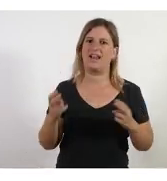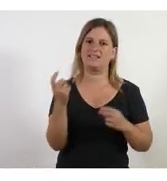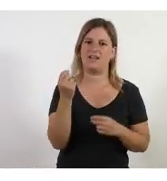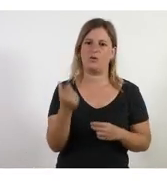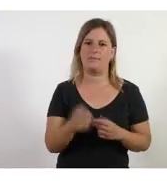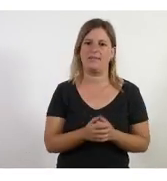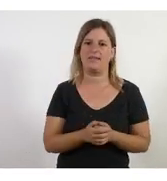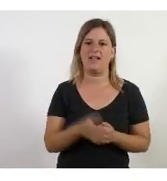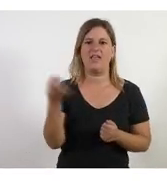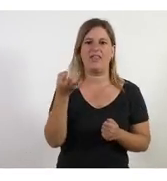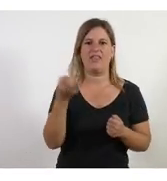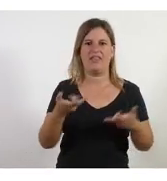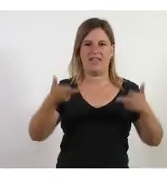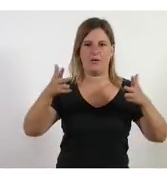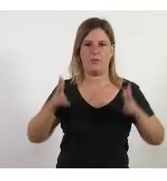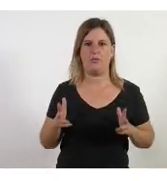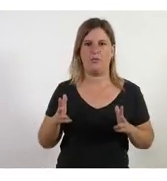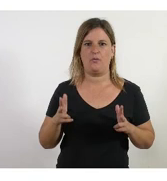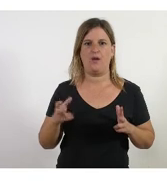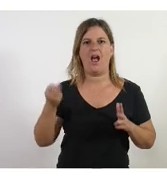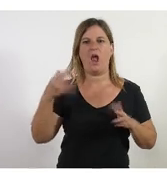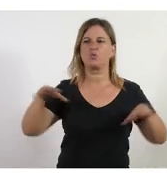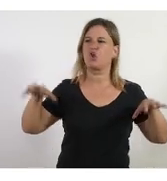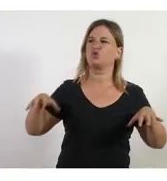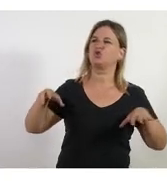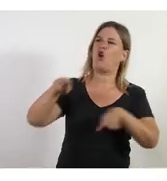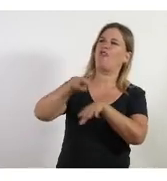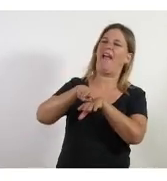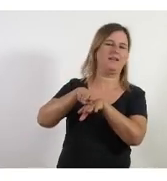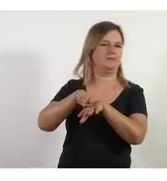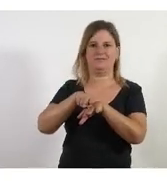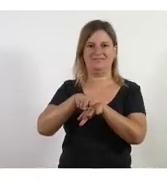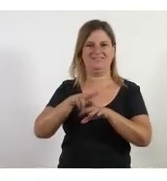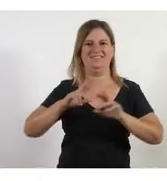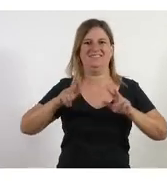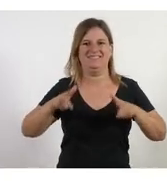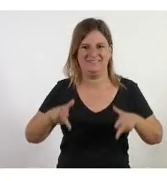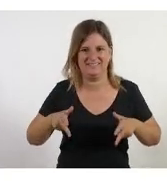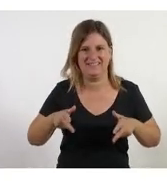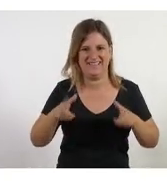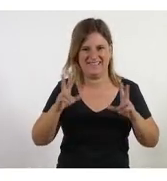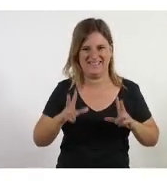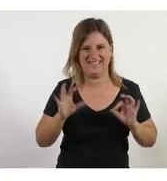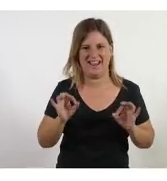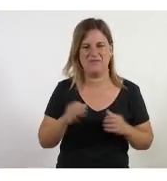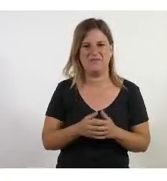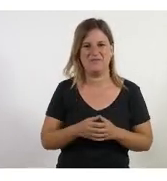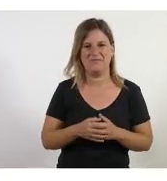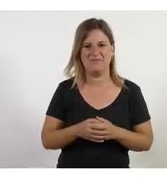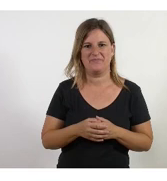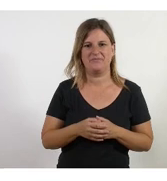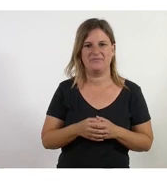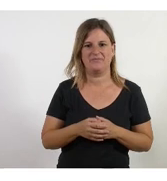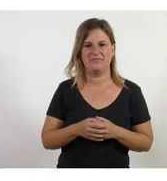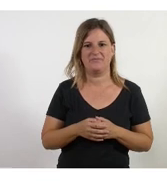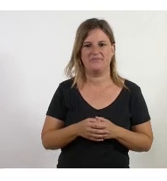us assenteu, els que esteu allà tombats al sofà, no sé si n'hi ha algun, però s'hauria de seure. Llavors, ens assentem,